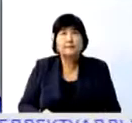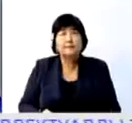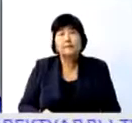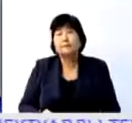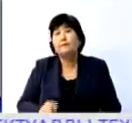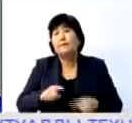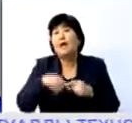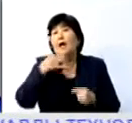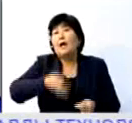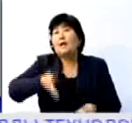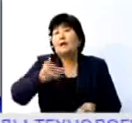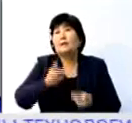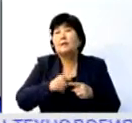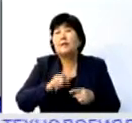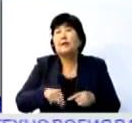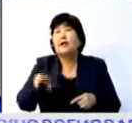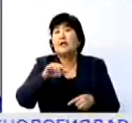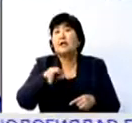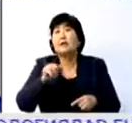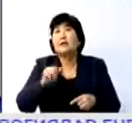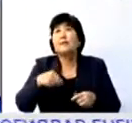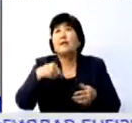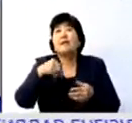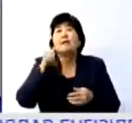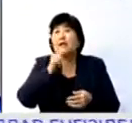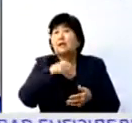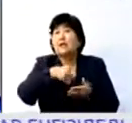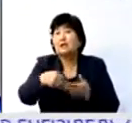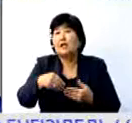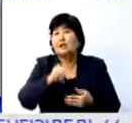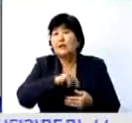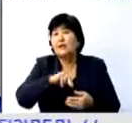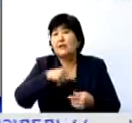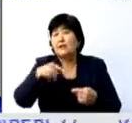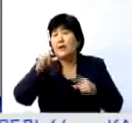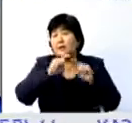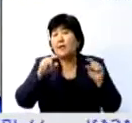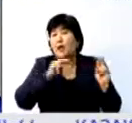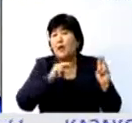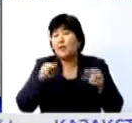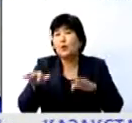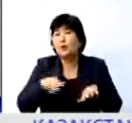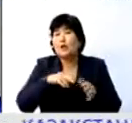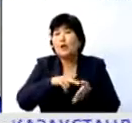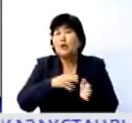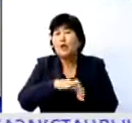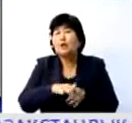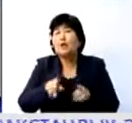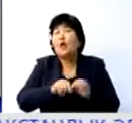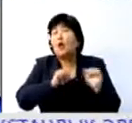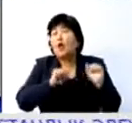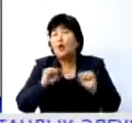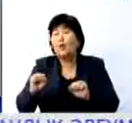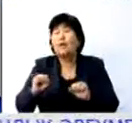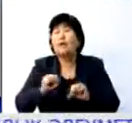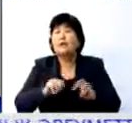Есептік кезеңде департаментпен жасырын сатып алушы тәсілімен бірқатар мемлекеттік мекемелерде бақылау шаралары жүзеге асырылды. Атап айтқанда қорғаныс істері, денсаулық